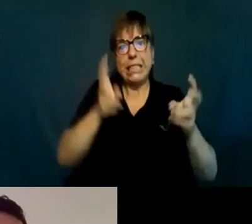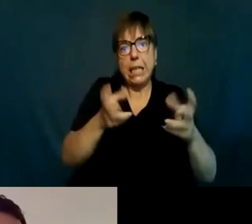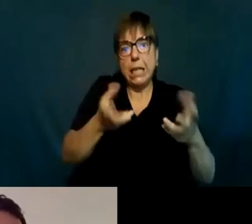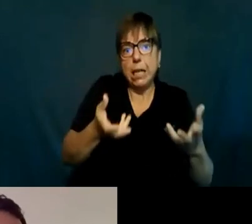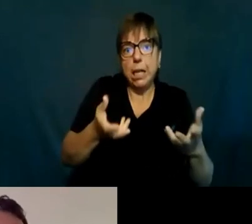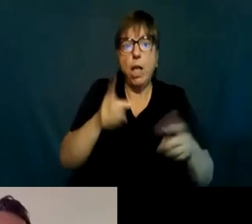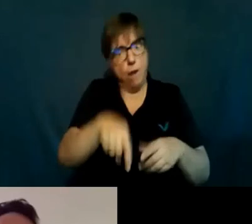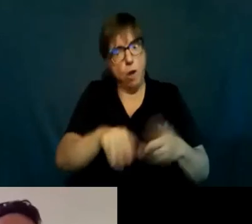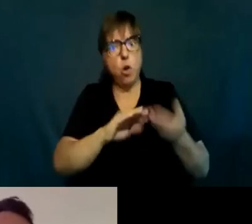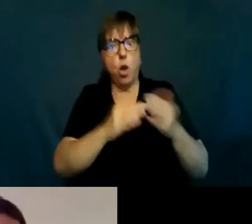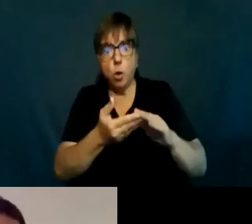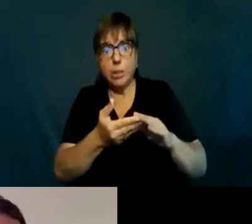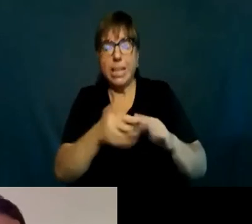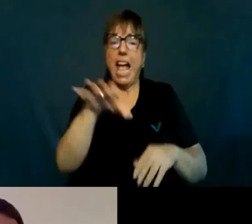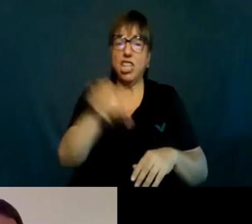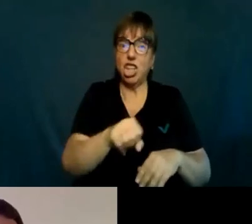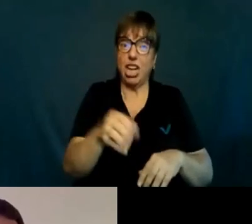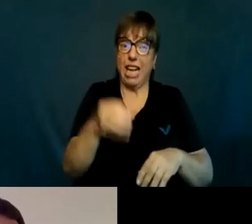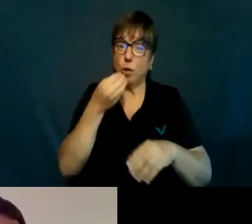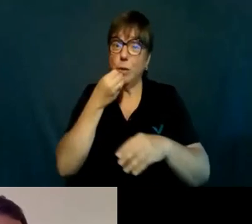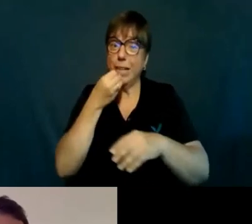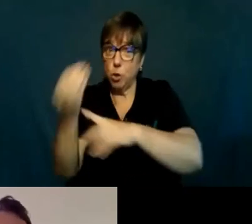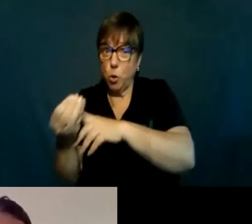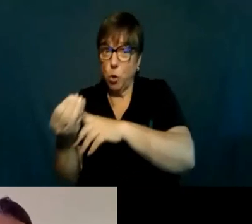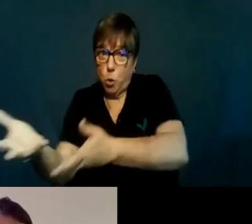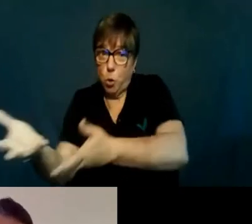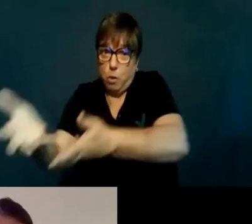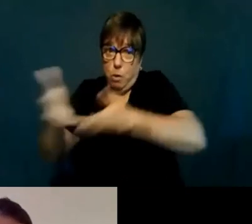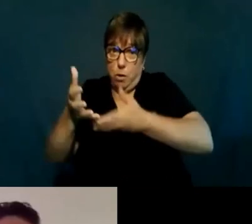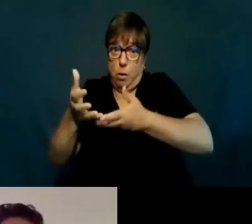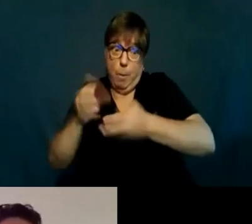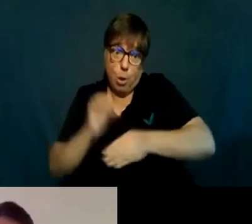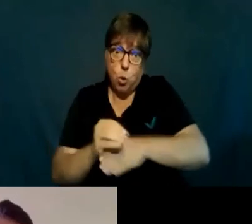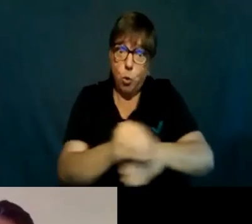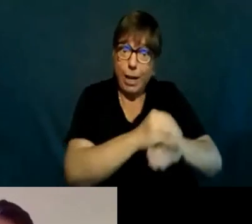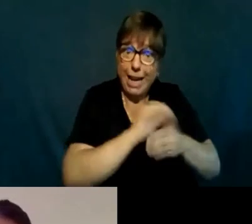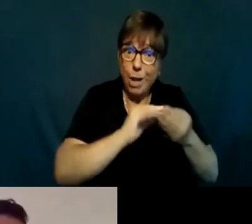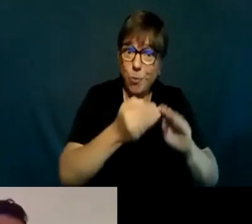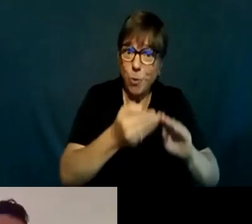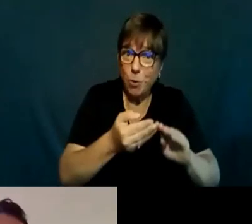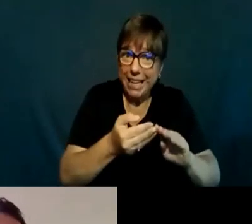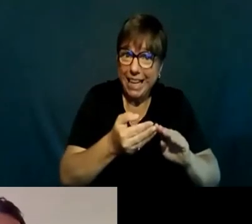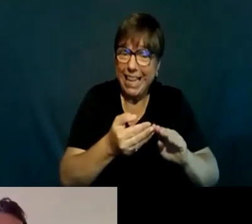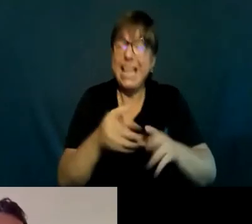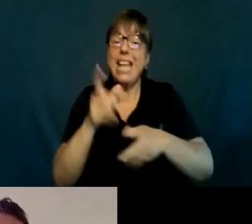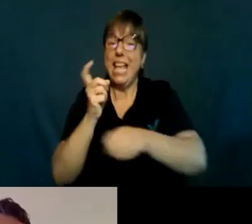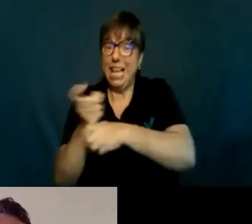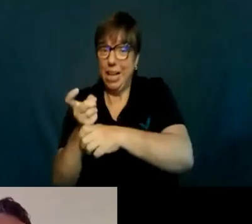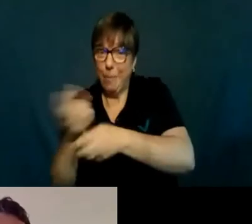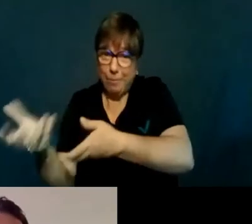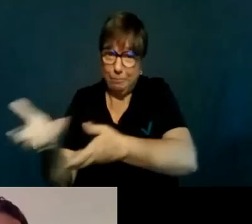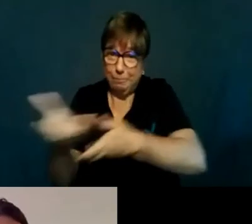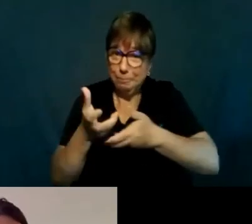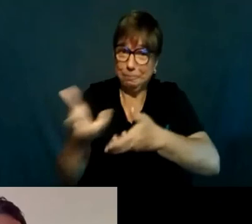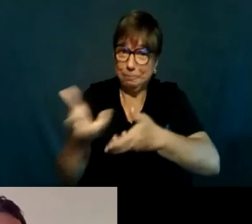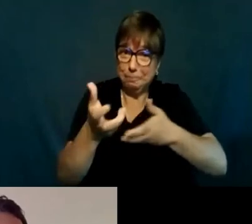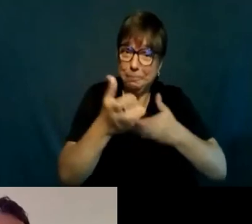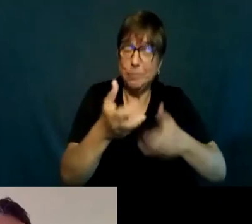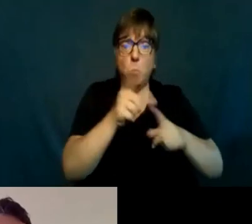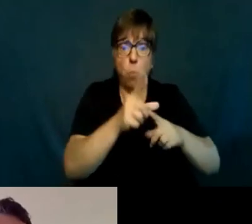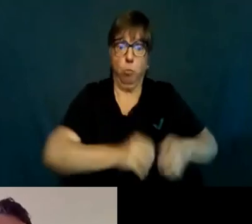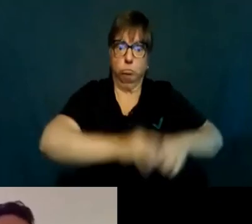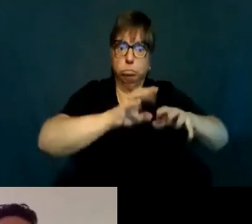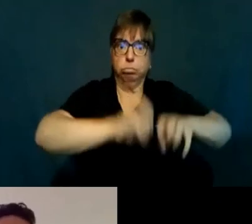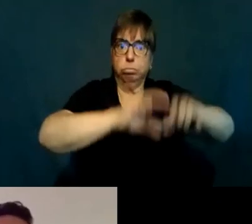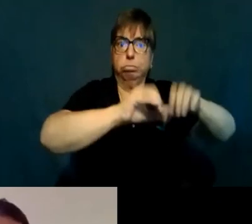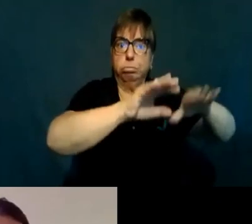ait cherché de la nourriture pour l'ensemble de la communauté qui a été gérée pour avoir des stocks pendant plusieurs semaines pour s'assurer que